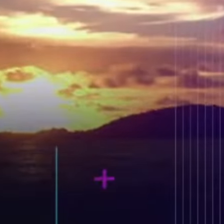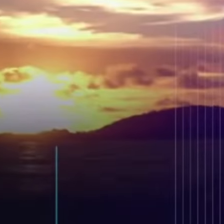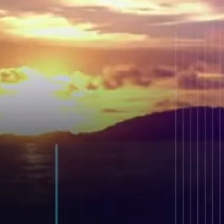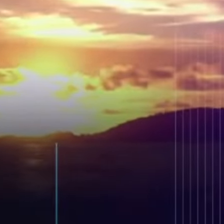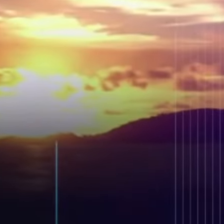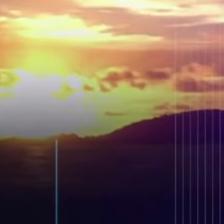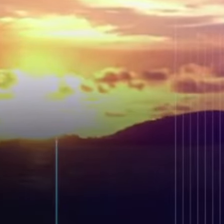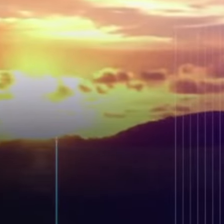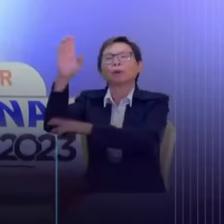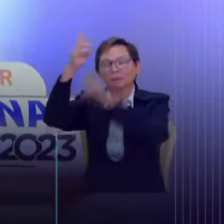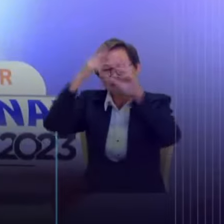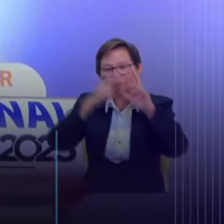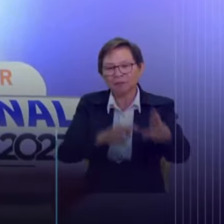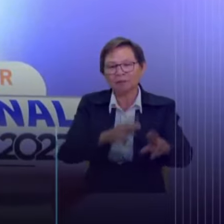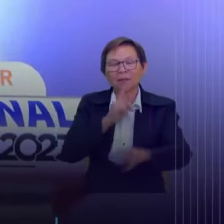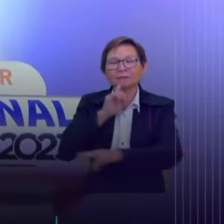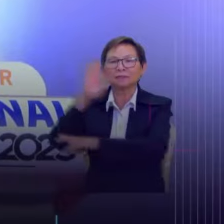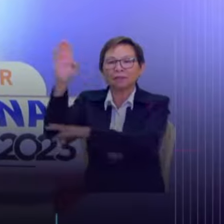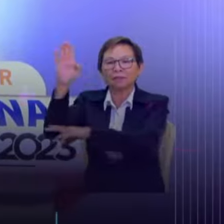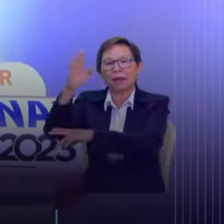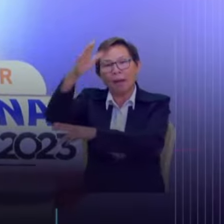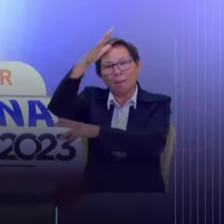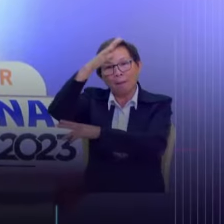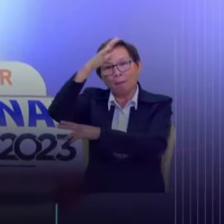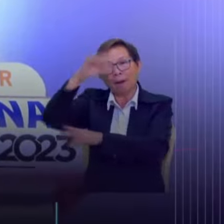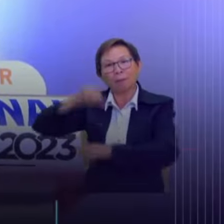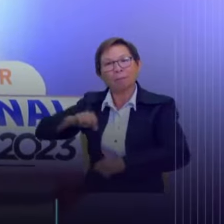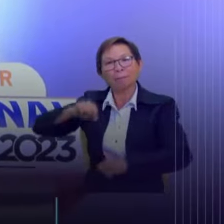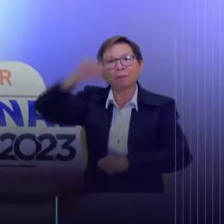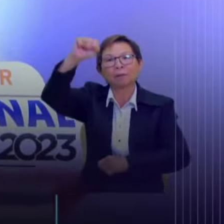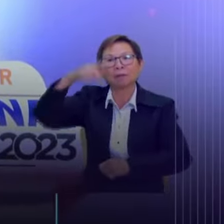dan janji bapa-bapa kemerdekaan kita.